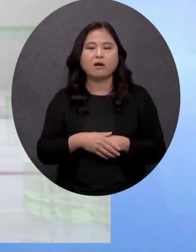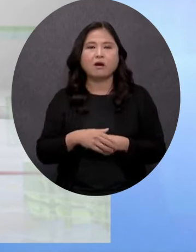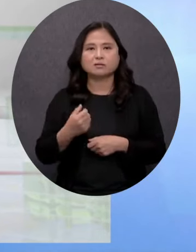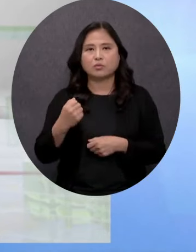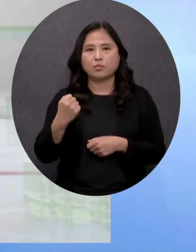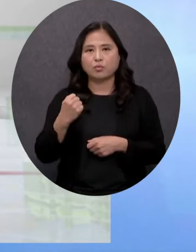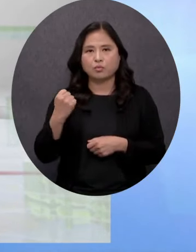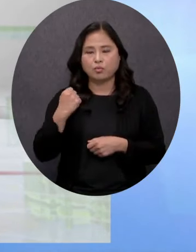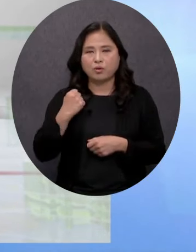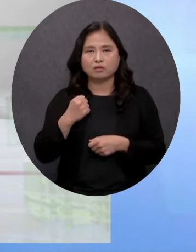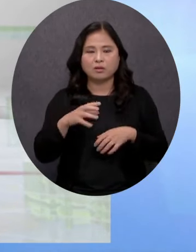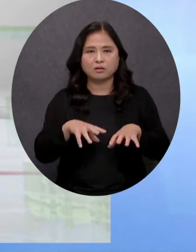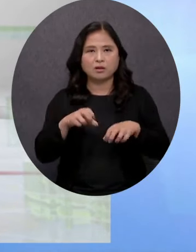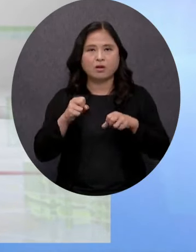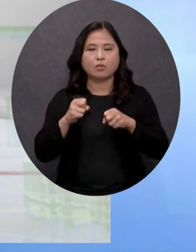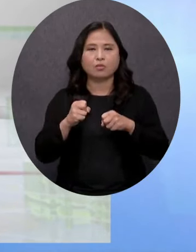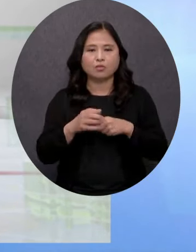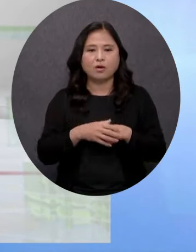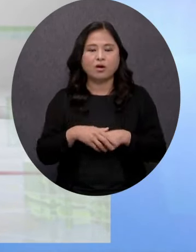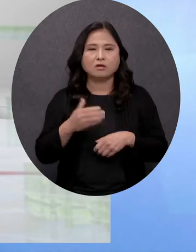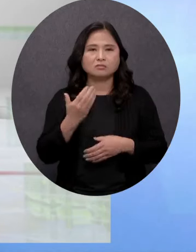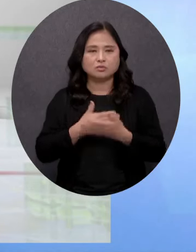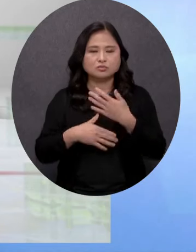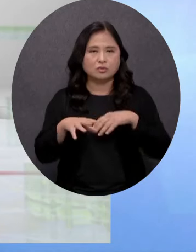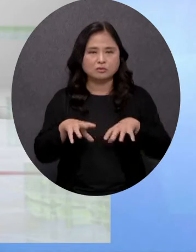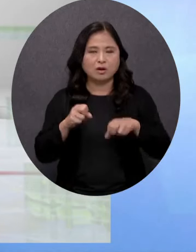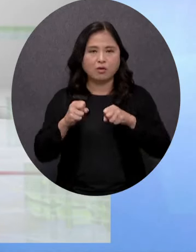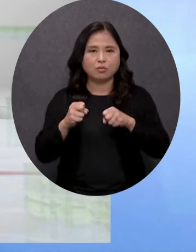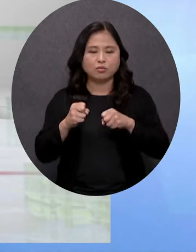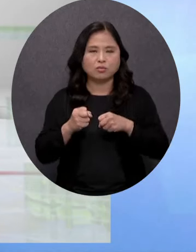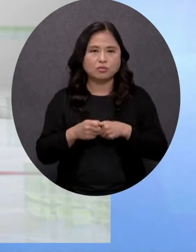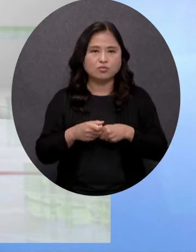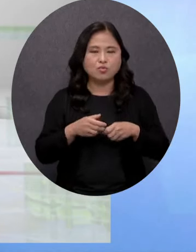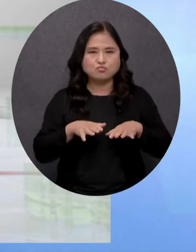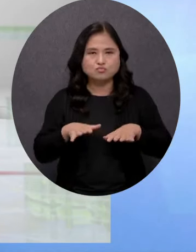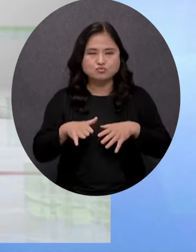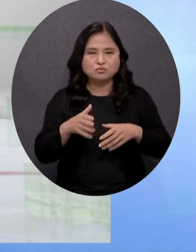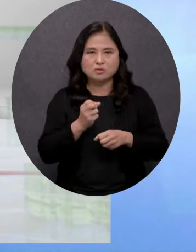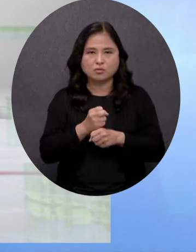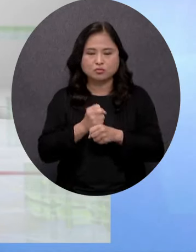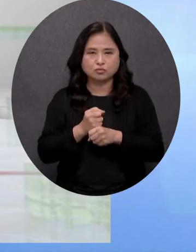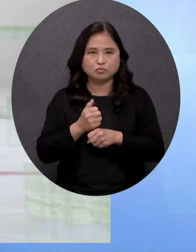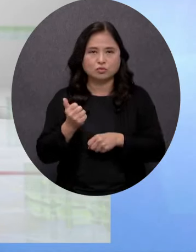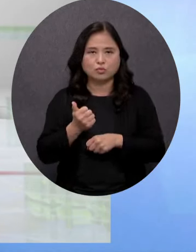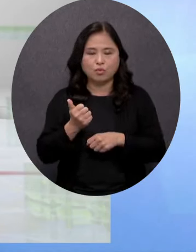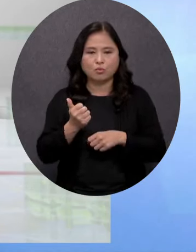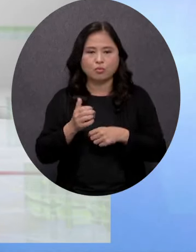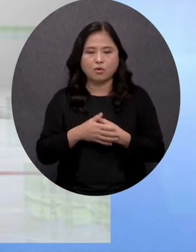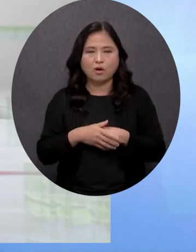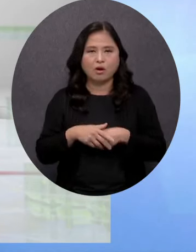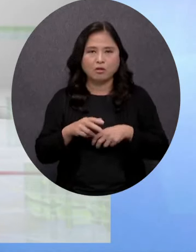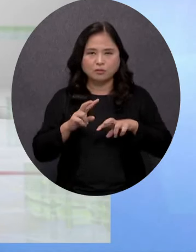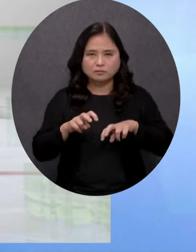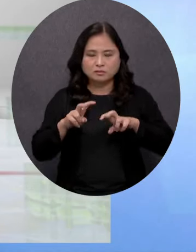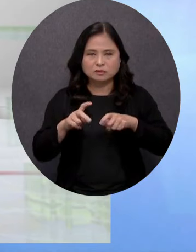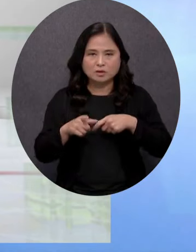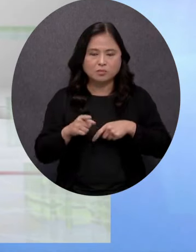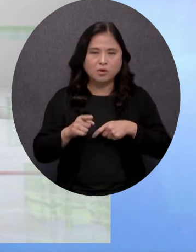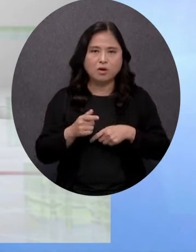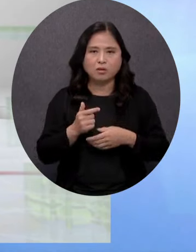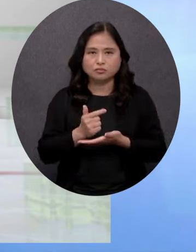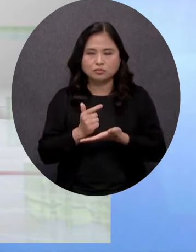好现场救援、伤员救治，妥善做好善后处置工作，亦都要及时排查处置重点地